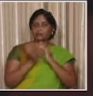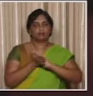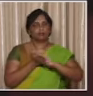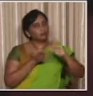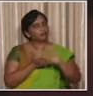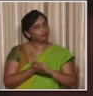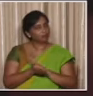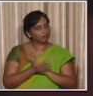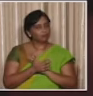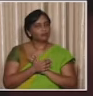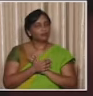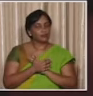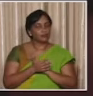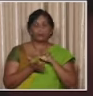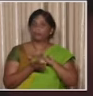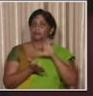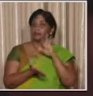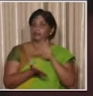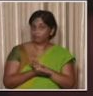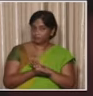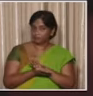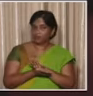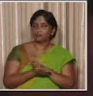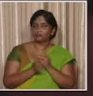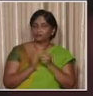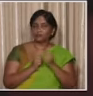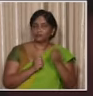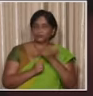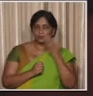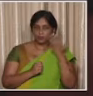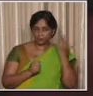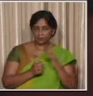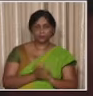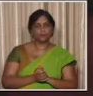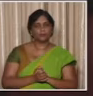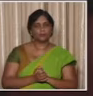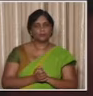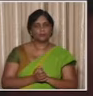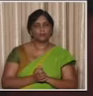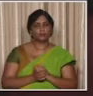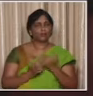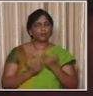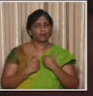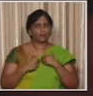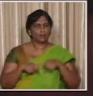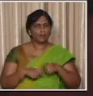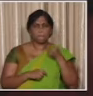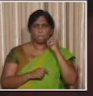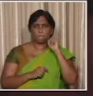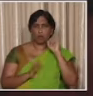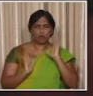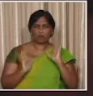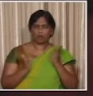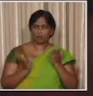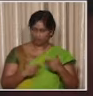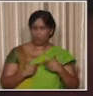සහජීවනය තහවුරු කිරීම කරන්නට. අපි තාමත් පරක්කු වැඩි නෑ